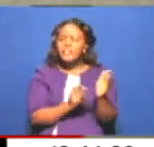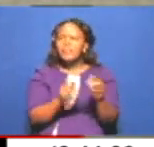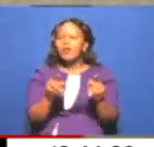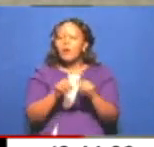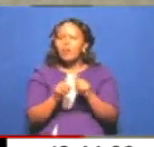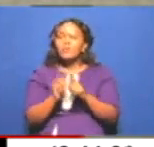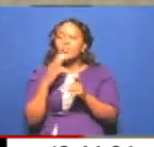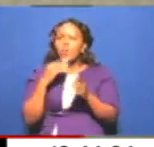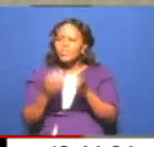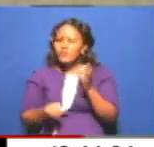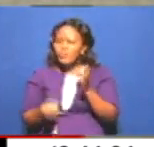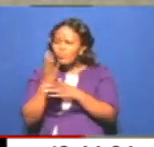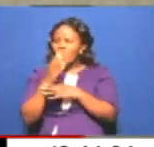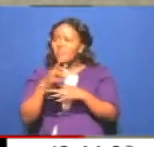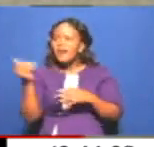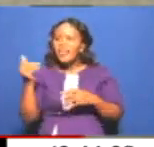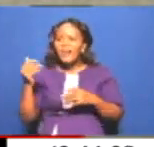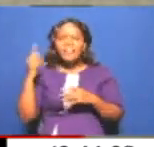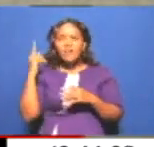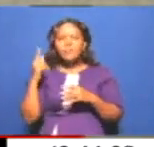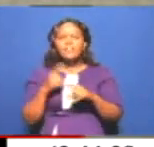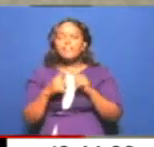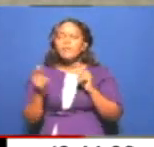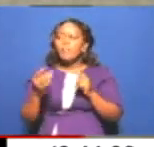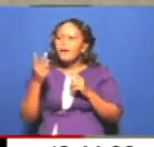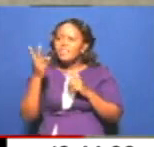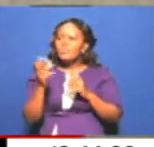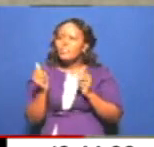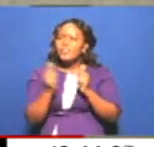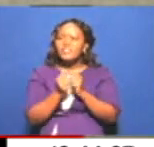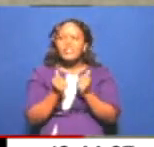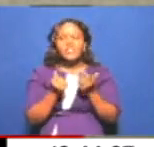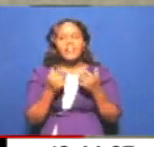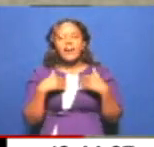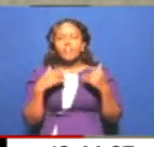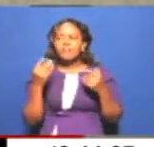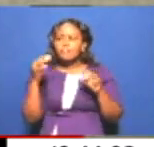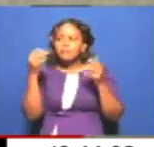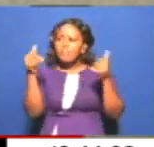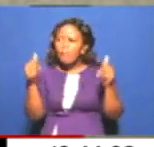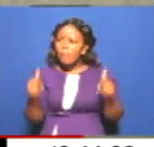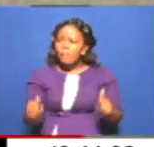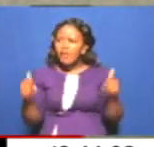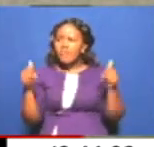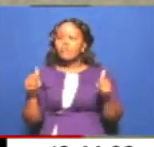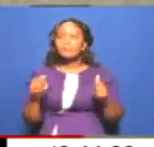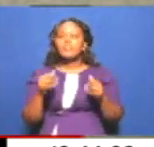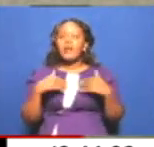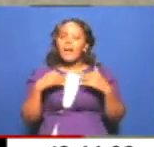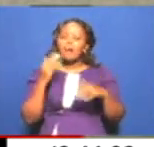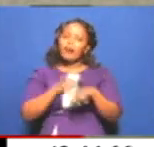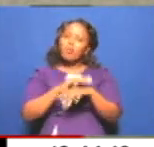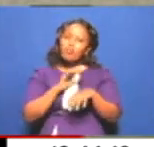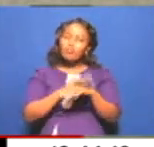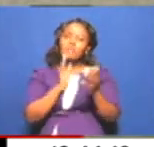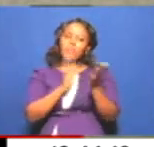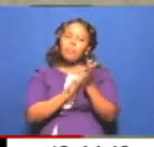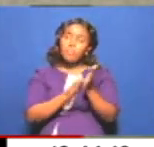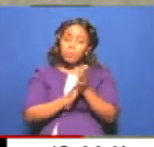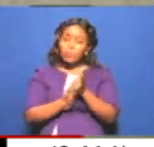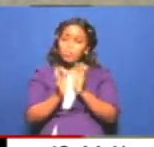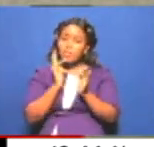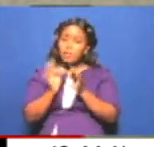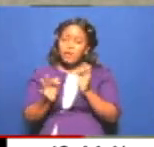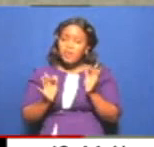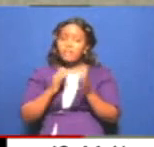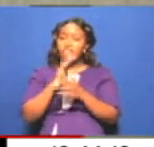hatujamaliza ile ambayo tulipewa ya 2010. Iko na vidokezi vizuri sana ambazo tukizingatia na tufuatilie